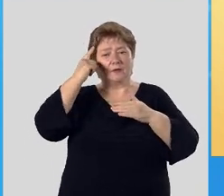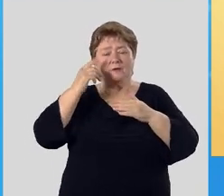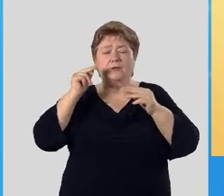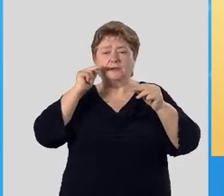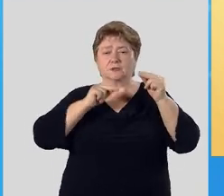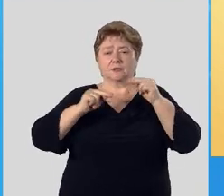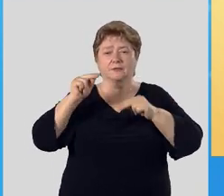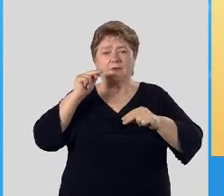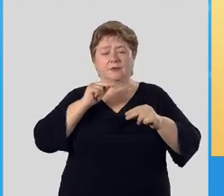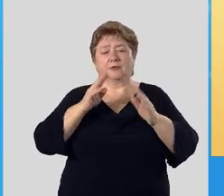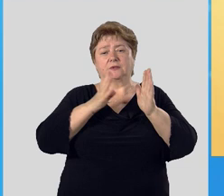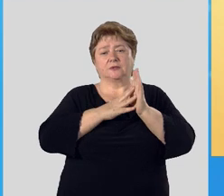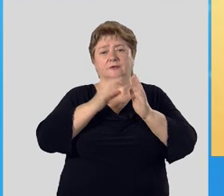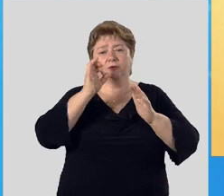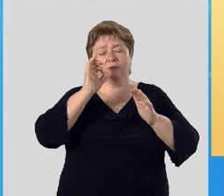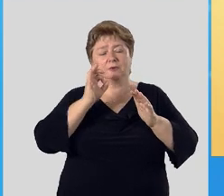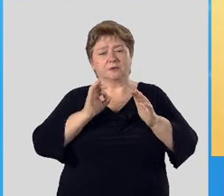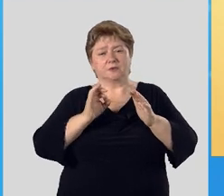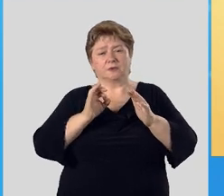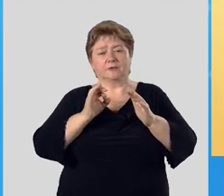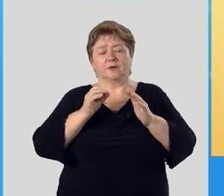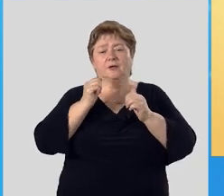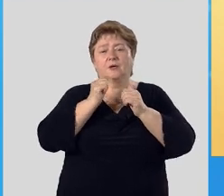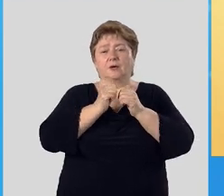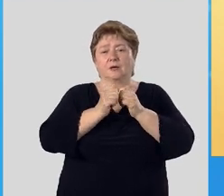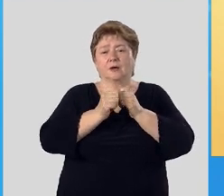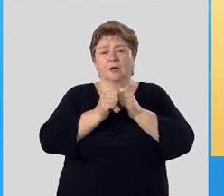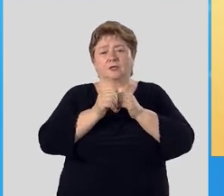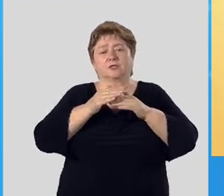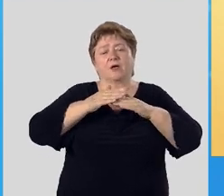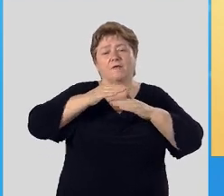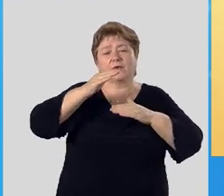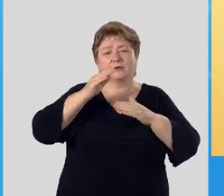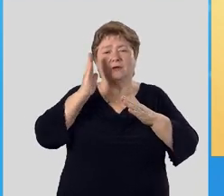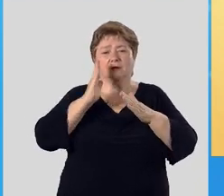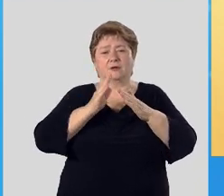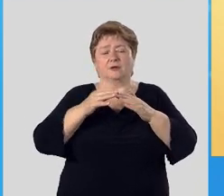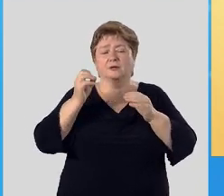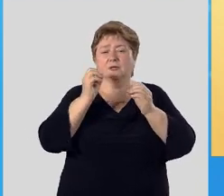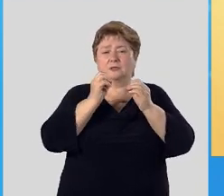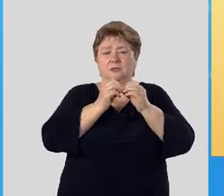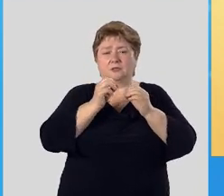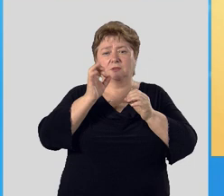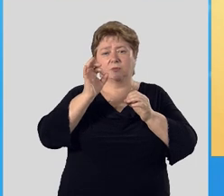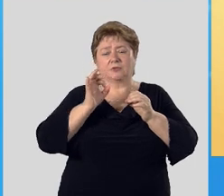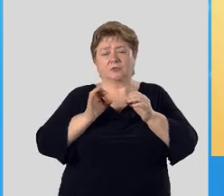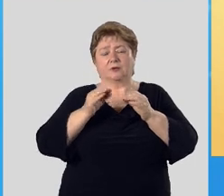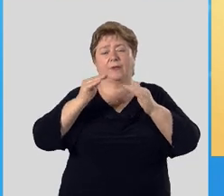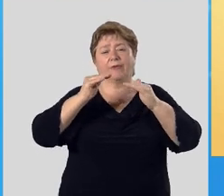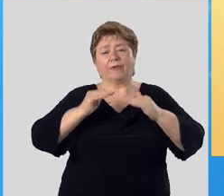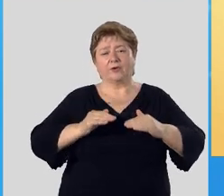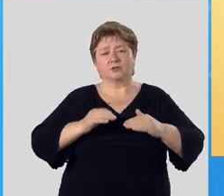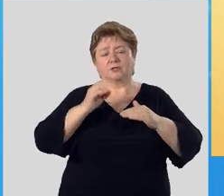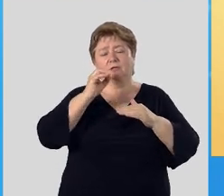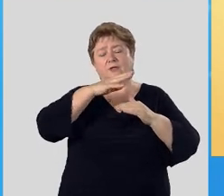составляет 9 процентов каждая верхняя конечность 10 процентов нижние